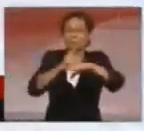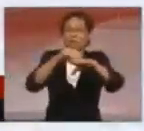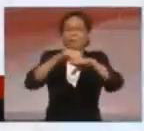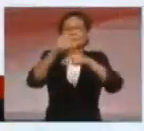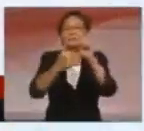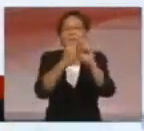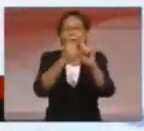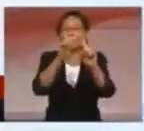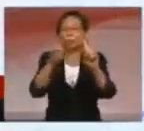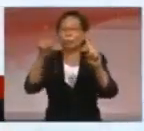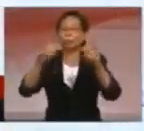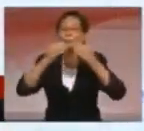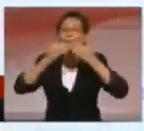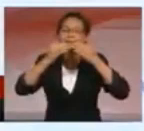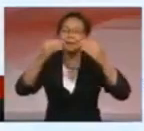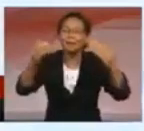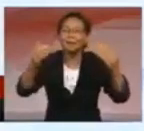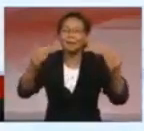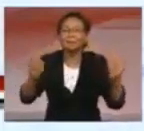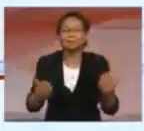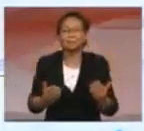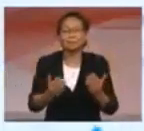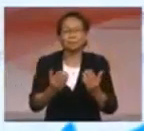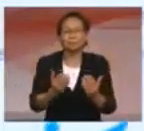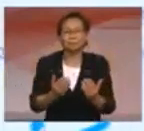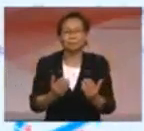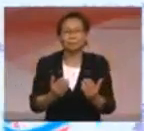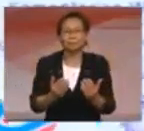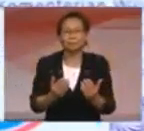2020. Terima kasih. Wabillahi taufiq wal hidayah.